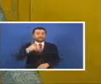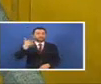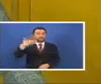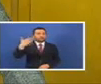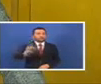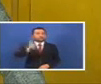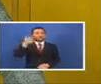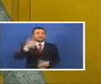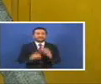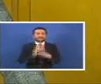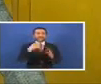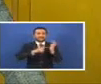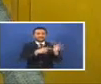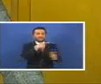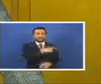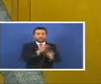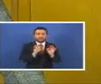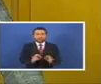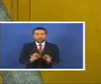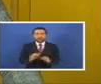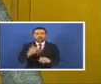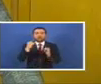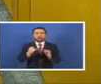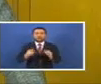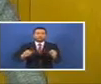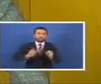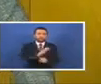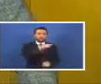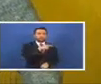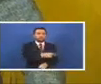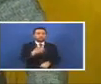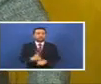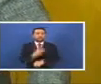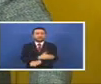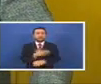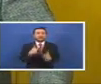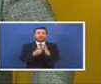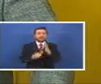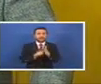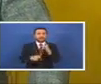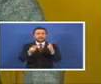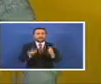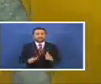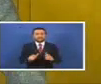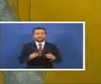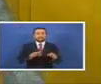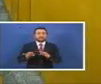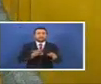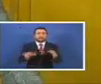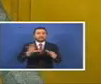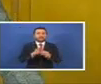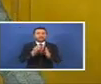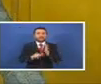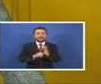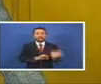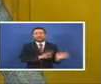aydınlığı işaret edenlere böylesi bir husumet bu ülkenin tarihiyle senkronize,